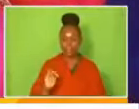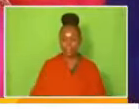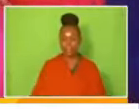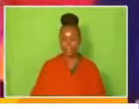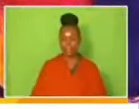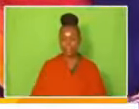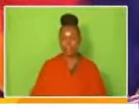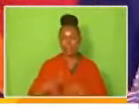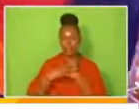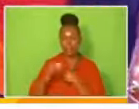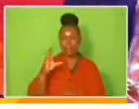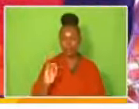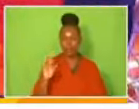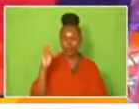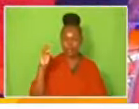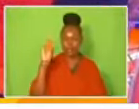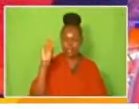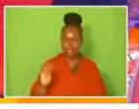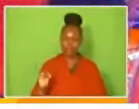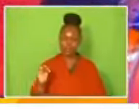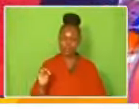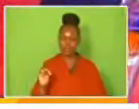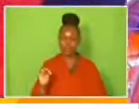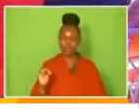ODM. Sema ODM.